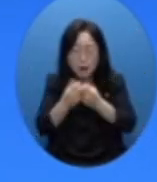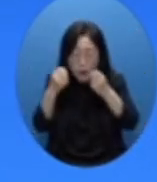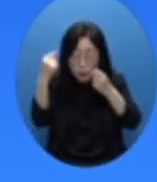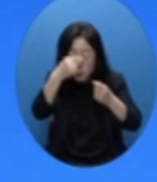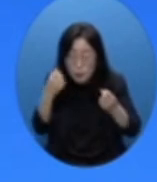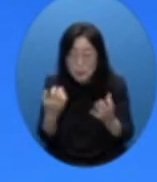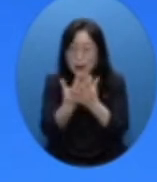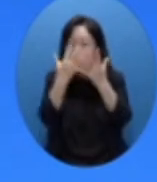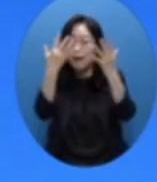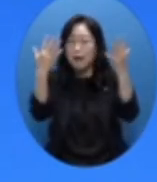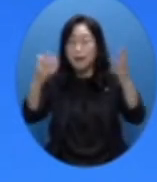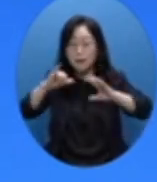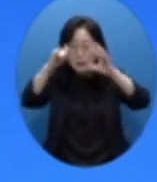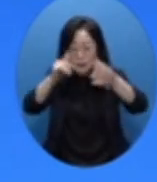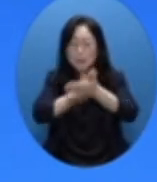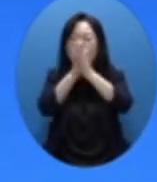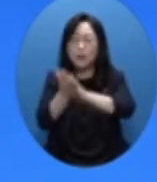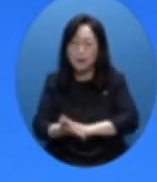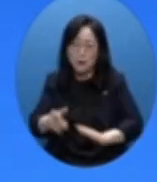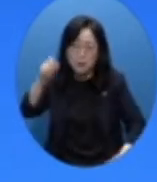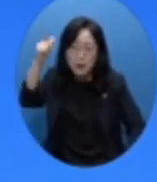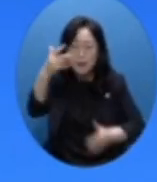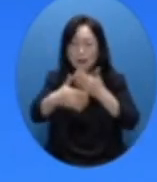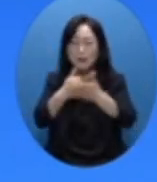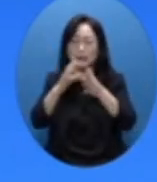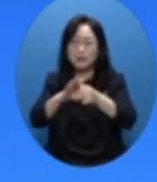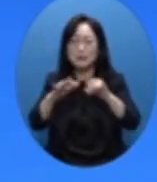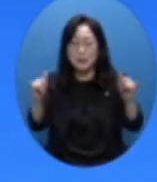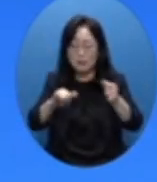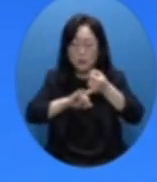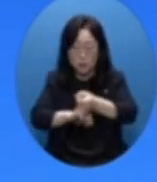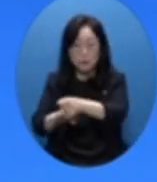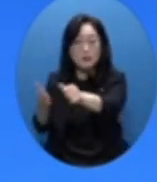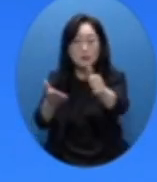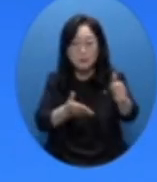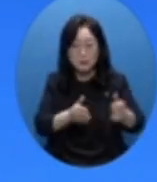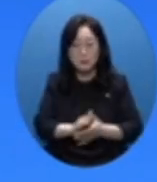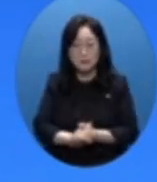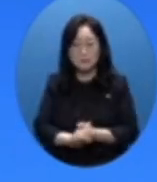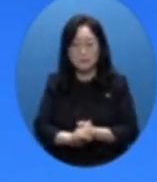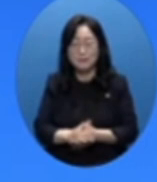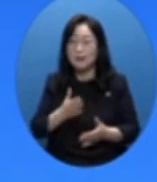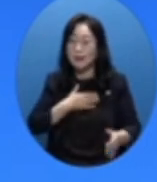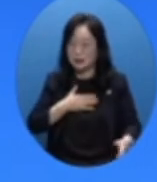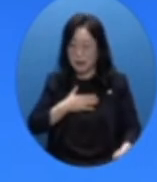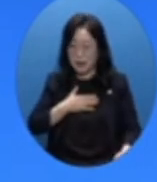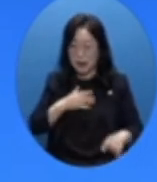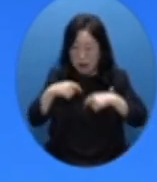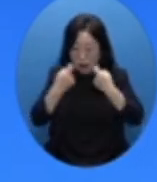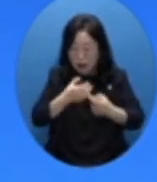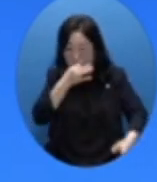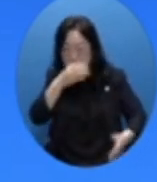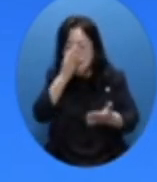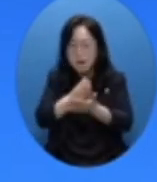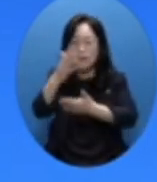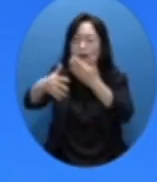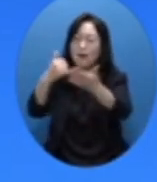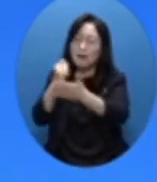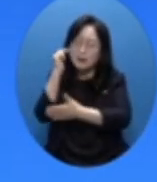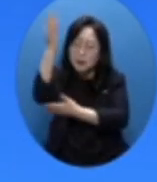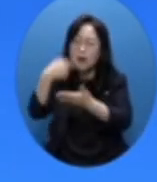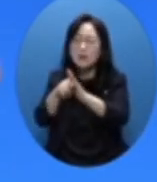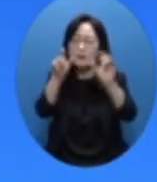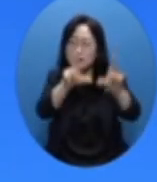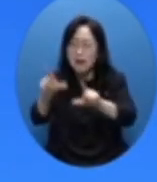밝아져서 세상을 변화시키는 위대한 하루에 사람들이 되어야 되는 것입니다 나를 위한 삶에서 1명 월야 삶으로 내 삶이